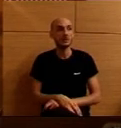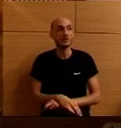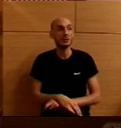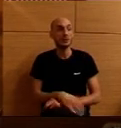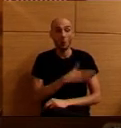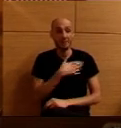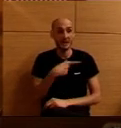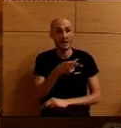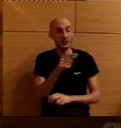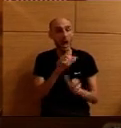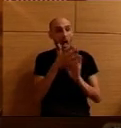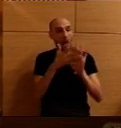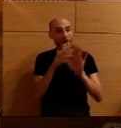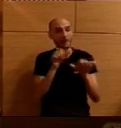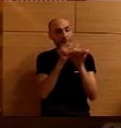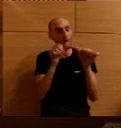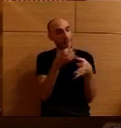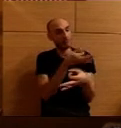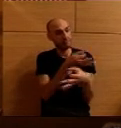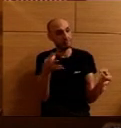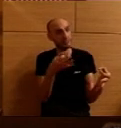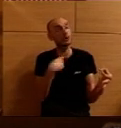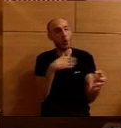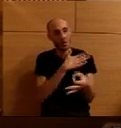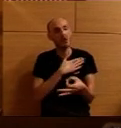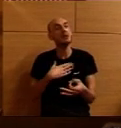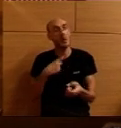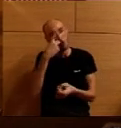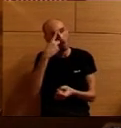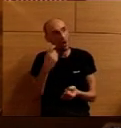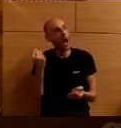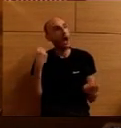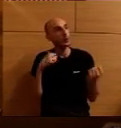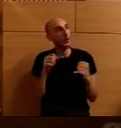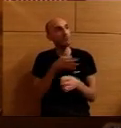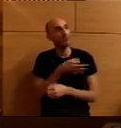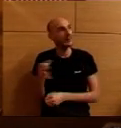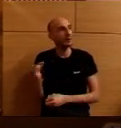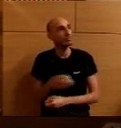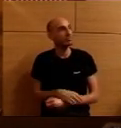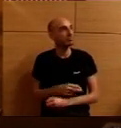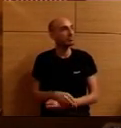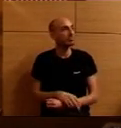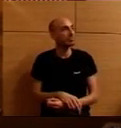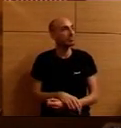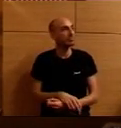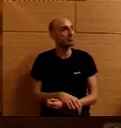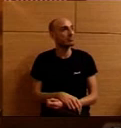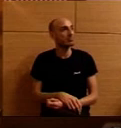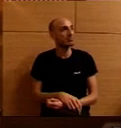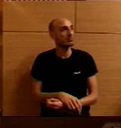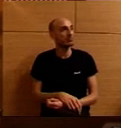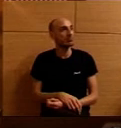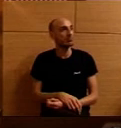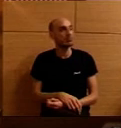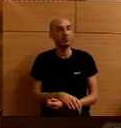correcció, jo actuaré conforme vostè vulgui que jo me tinga que encontrar amb vostè. I si vostè vol